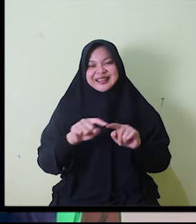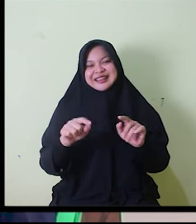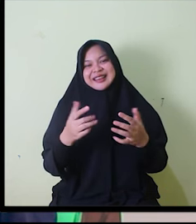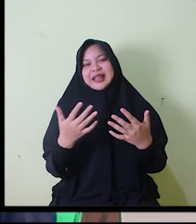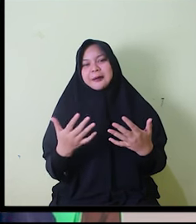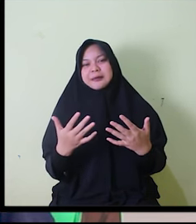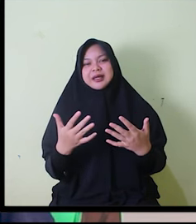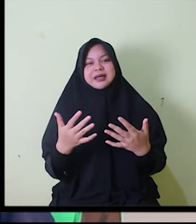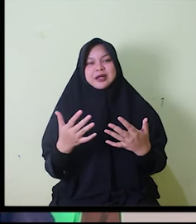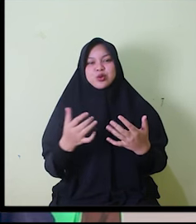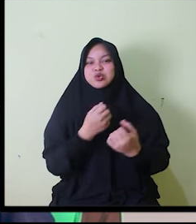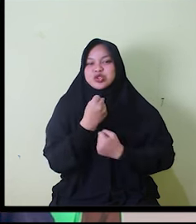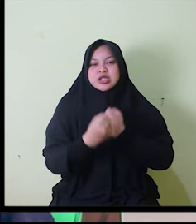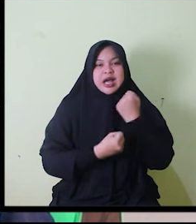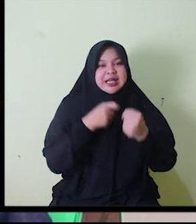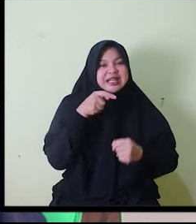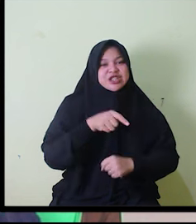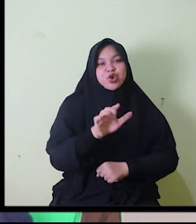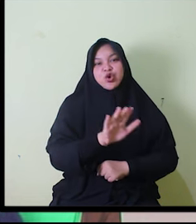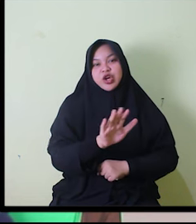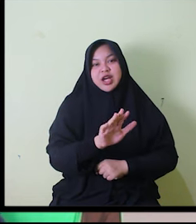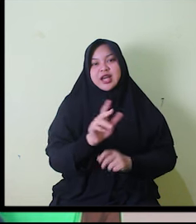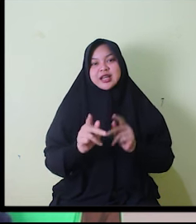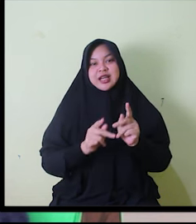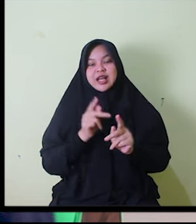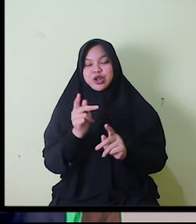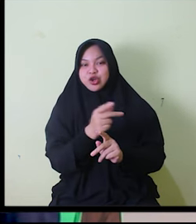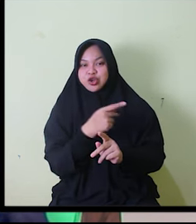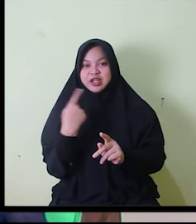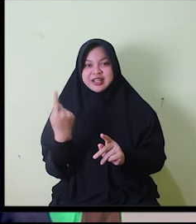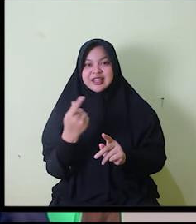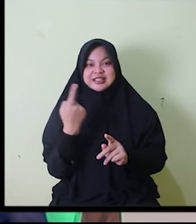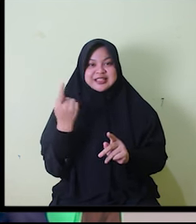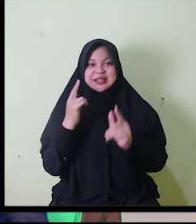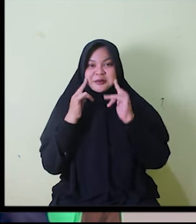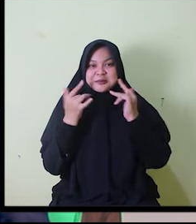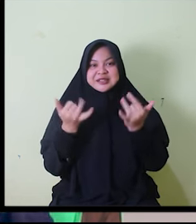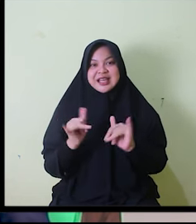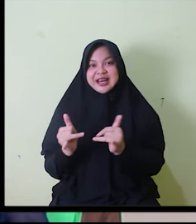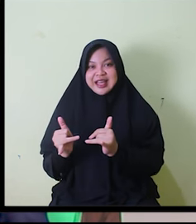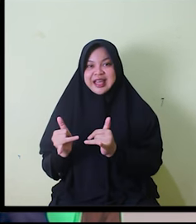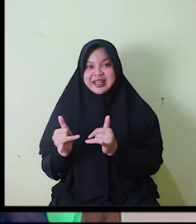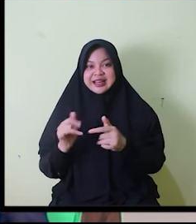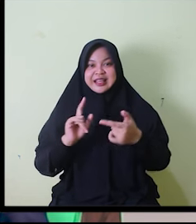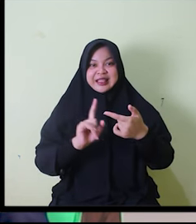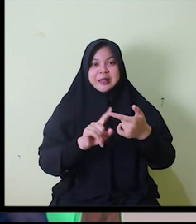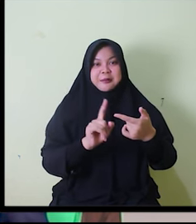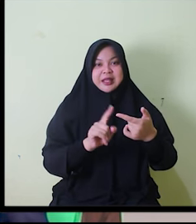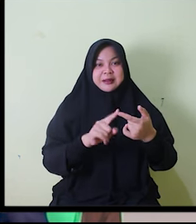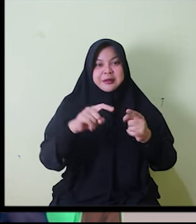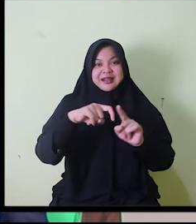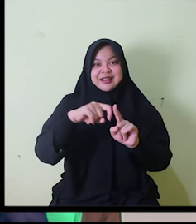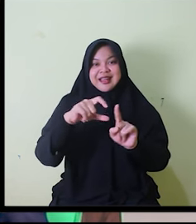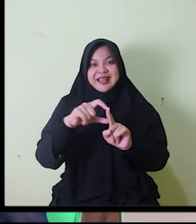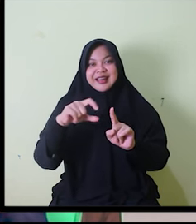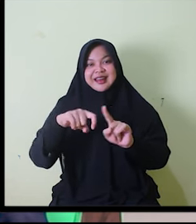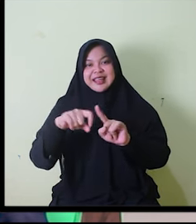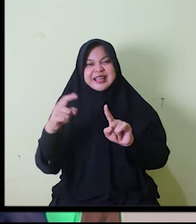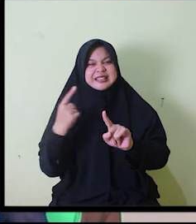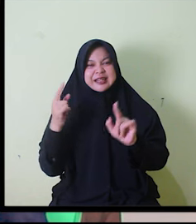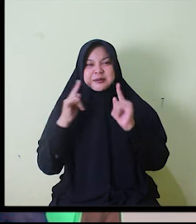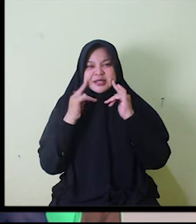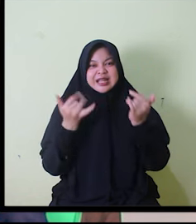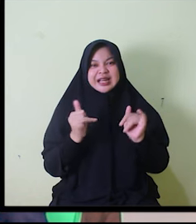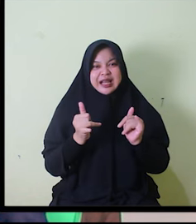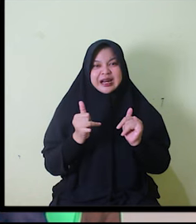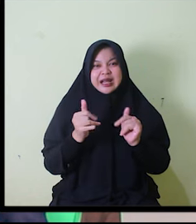namanya usahanya tidak di situ Oke kalau misalkan kita sering-sering bercanda itu Pak Lurah kalau misalkan di teman-teman yang di KDK itu ya Rezeki